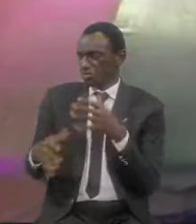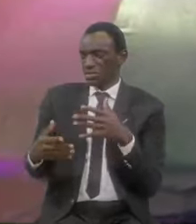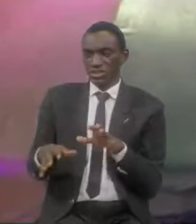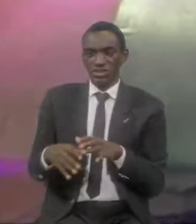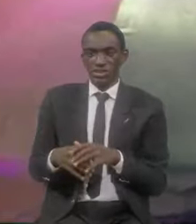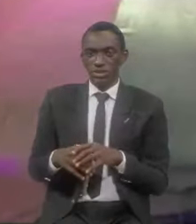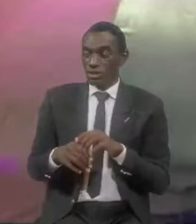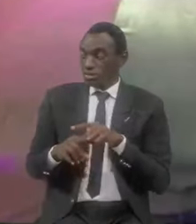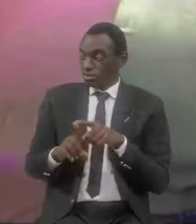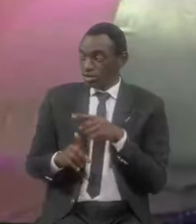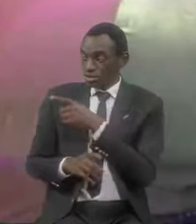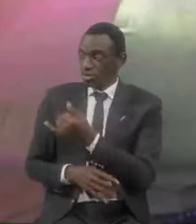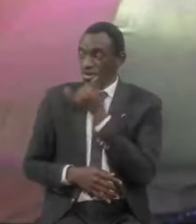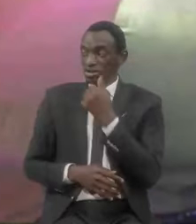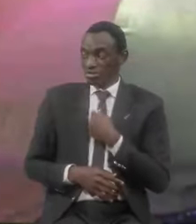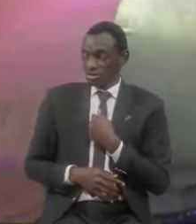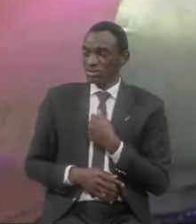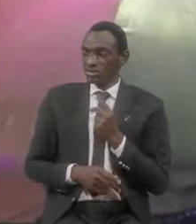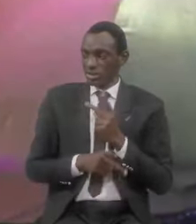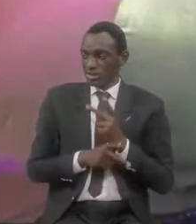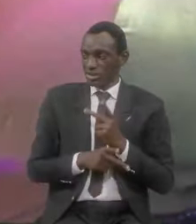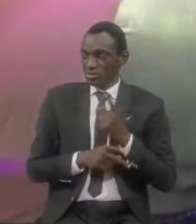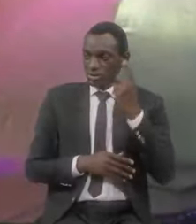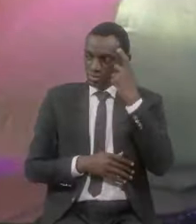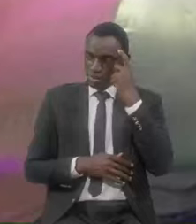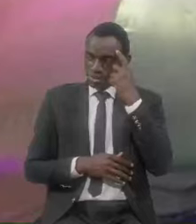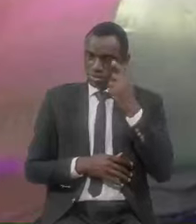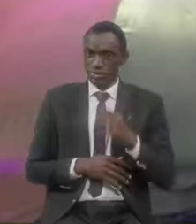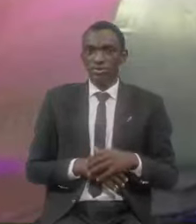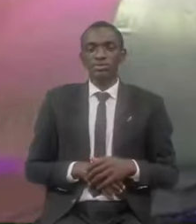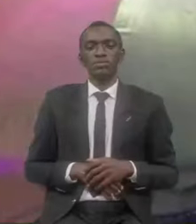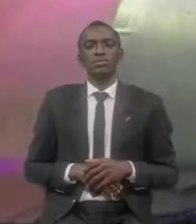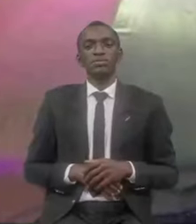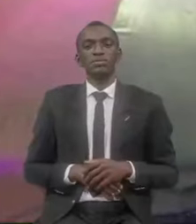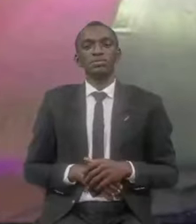Mais ce que vous avez mal fait est toujours dans sa mémoire.